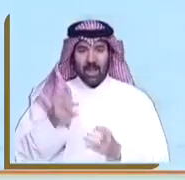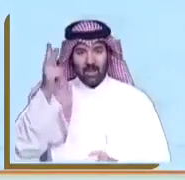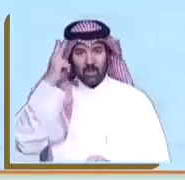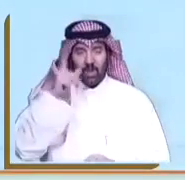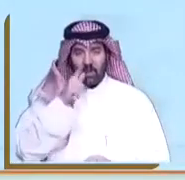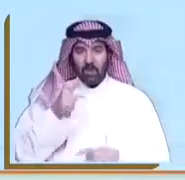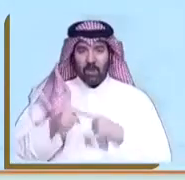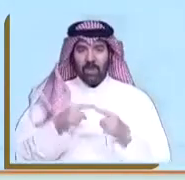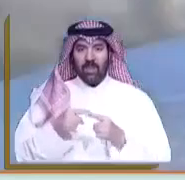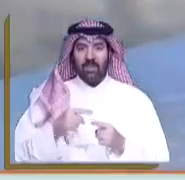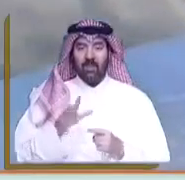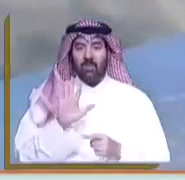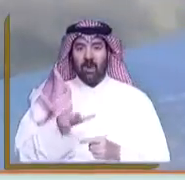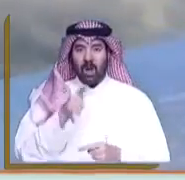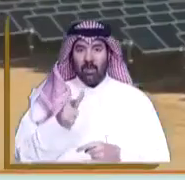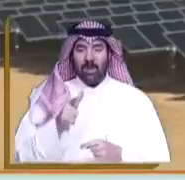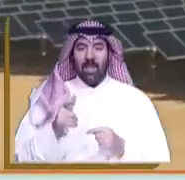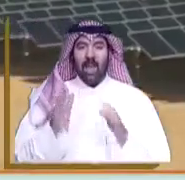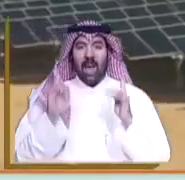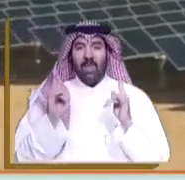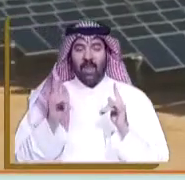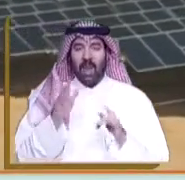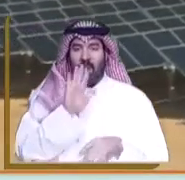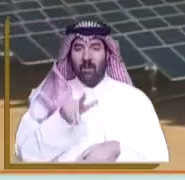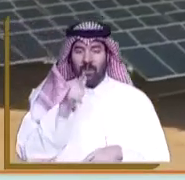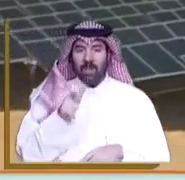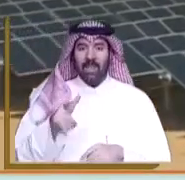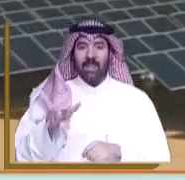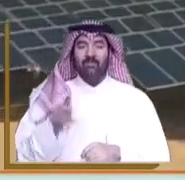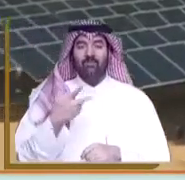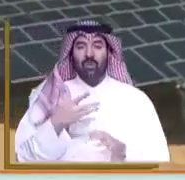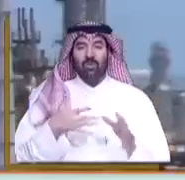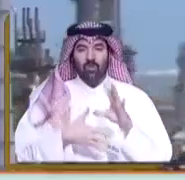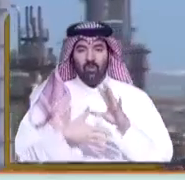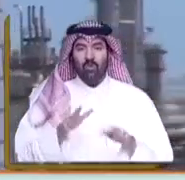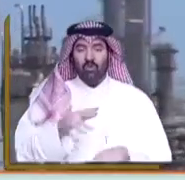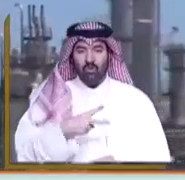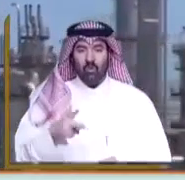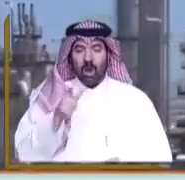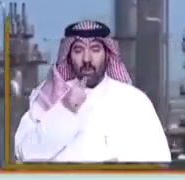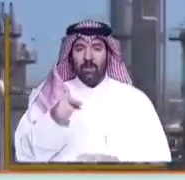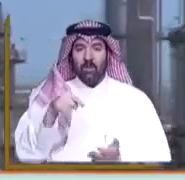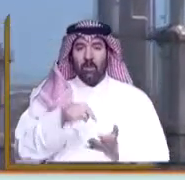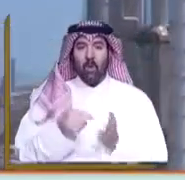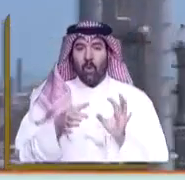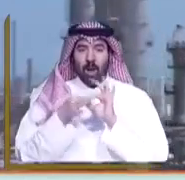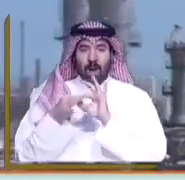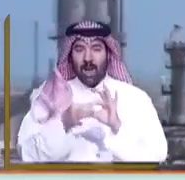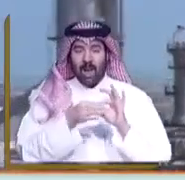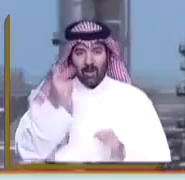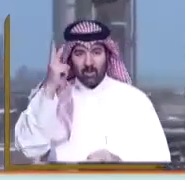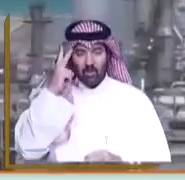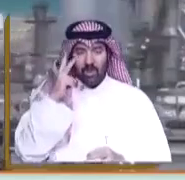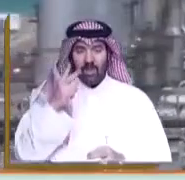في تأسيس ممرات عبور خضراء عابرة للقارات من خلال موقع المملكة الذي يربط قارتي آسيا